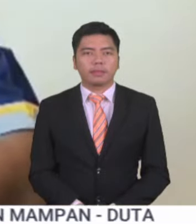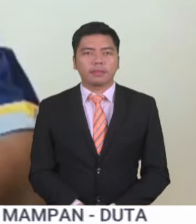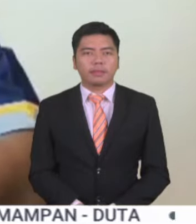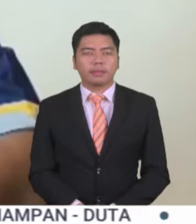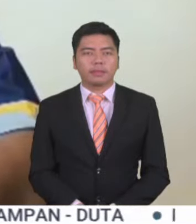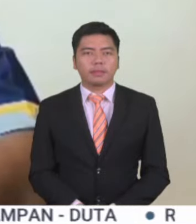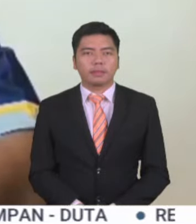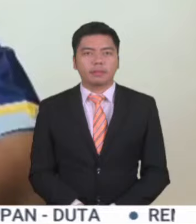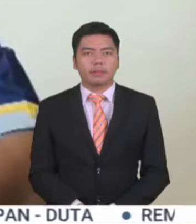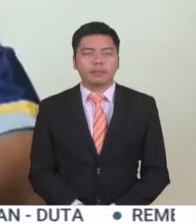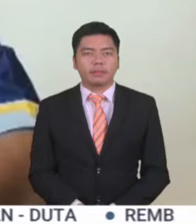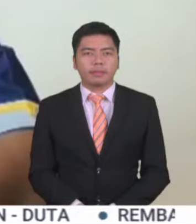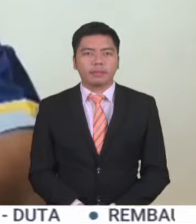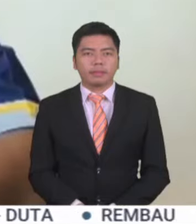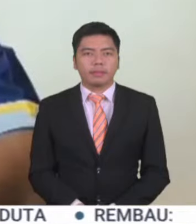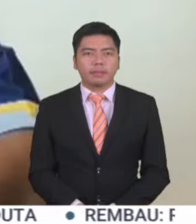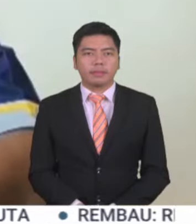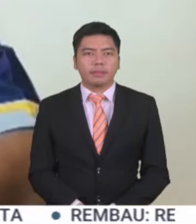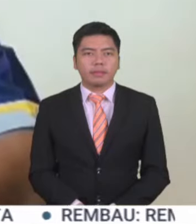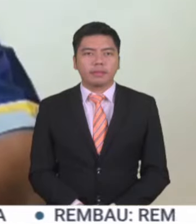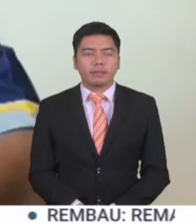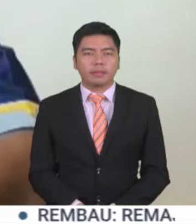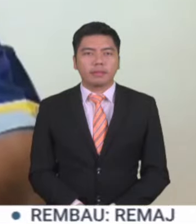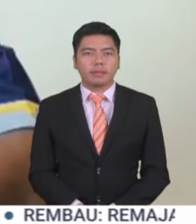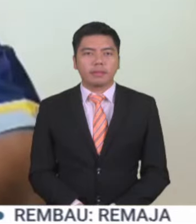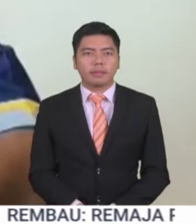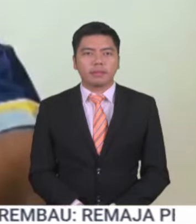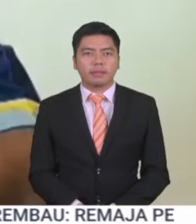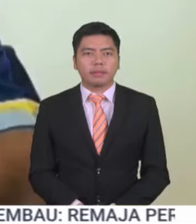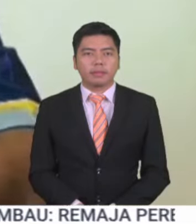telah pun dia melalui cadangan-cadangan yang telah